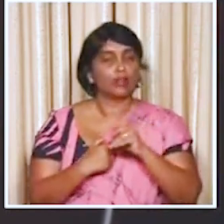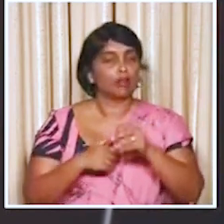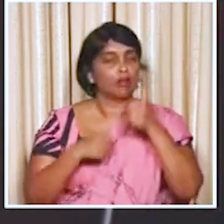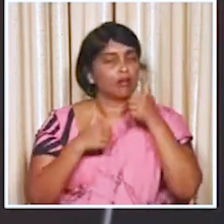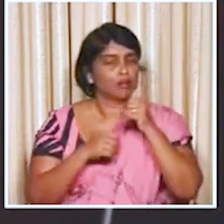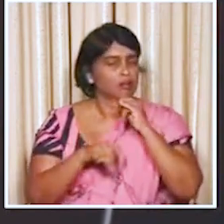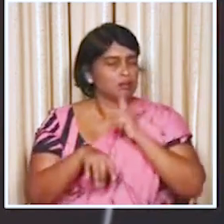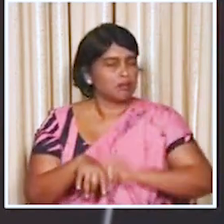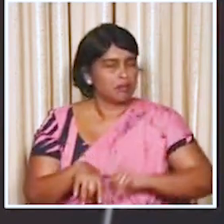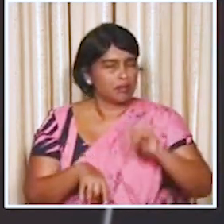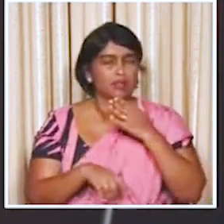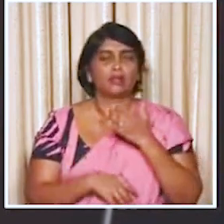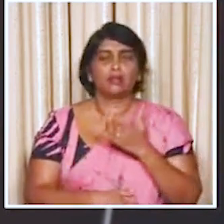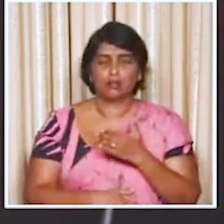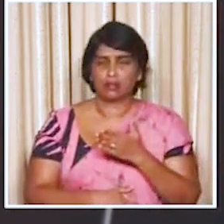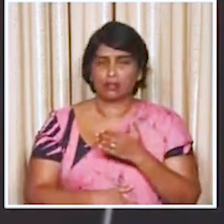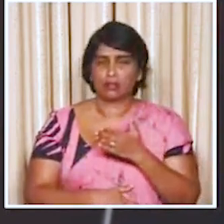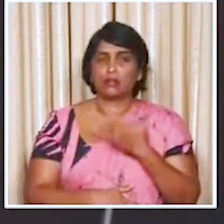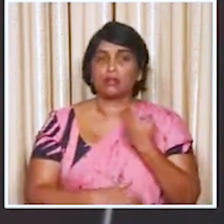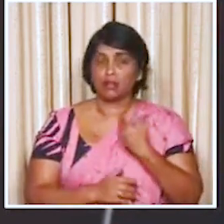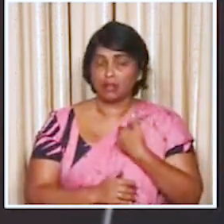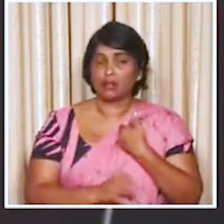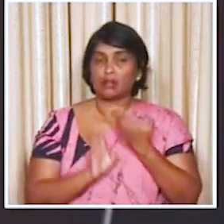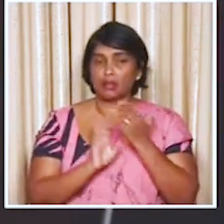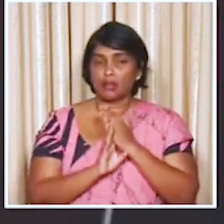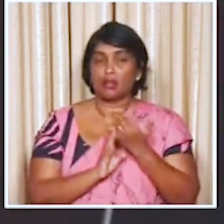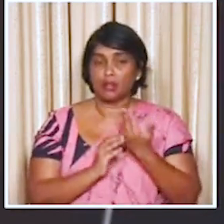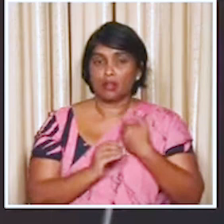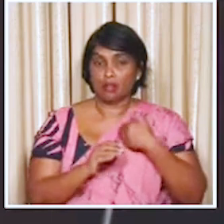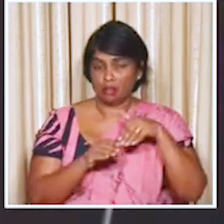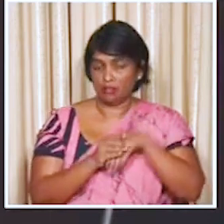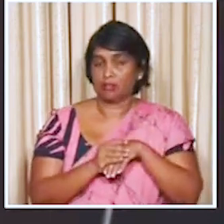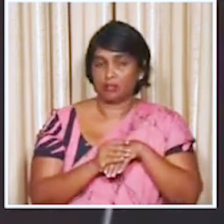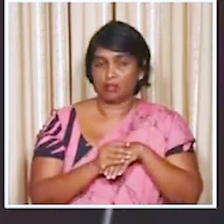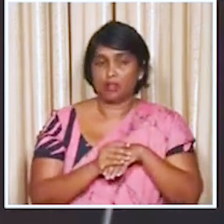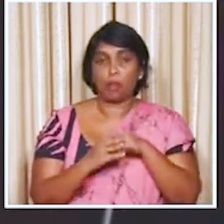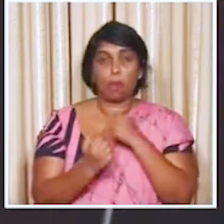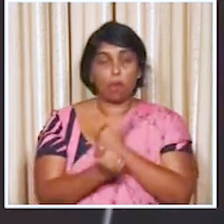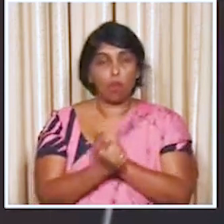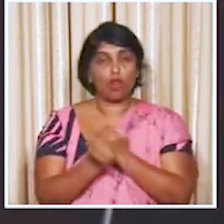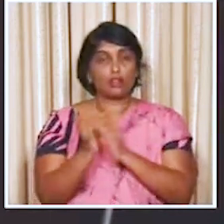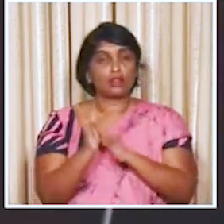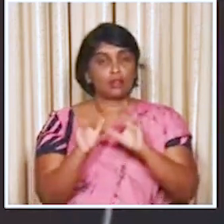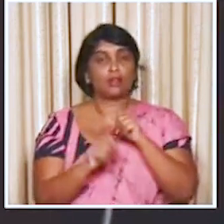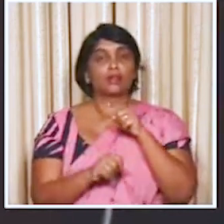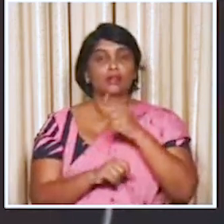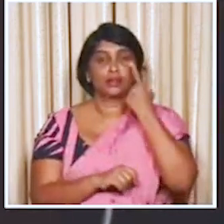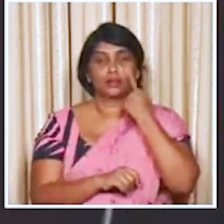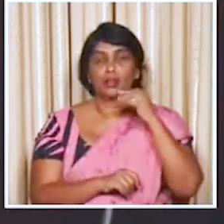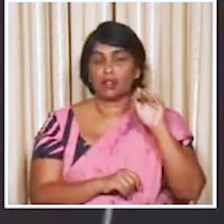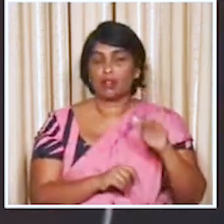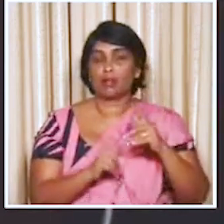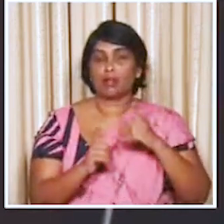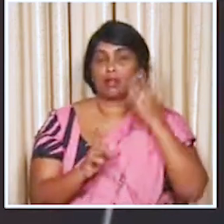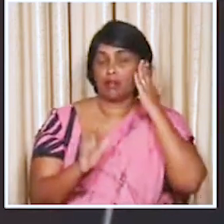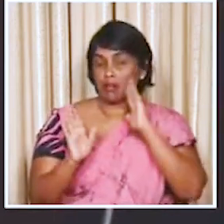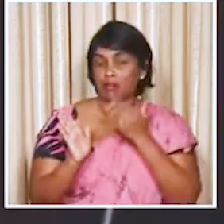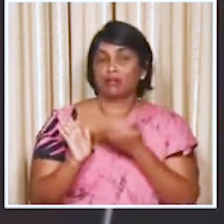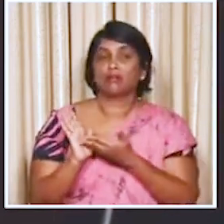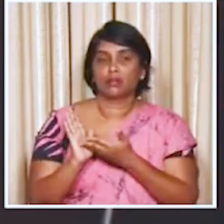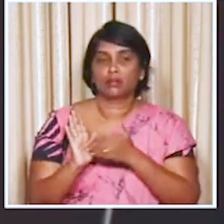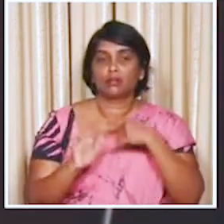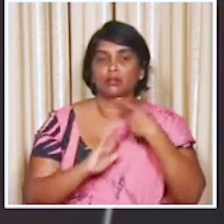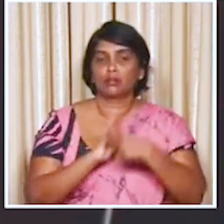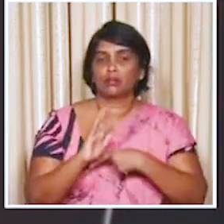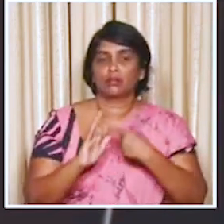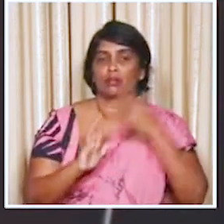ma awasan awak. Mereka apa hitapu apa inna. Polis madde prakasa ka mereka hinca ka daruan ge ananya tawe. Mereka rata